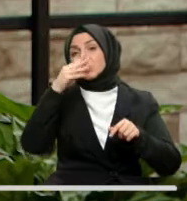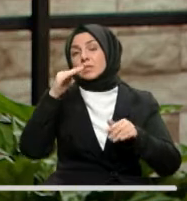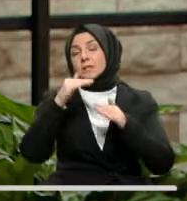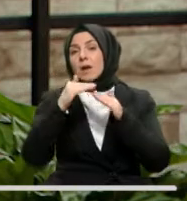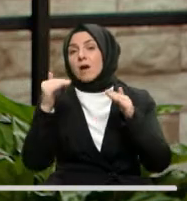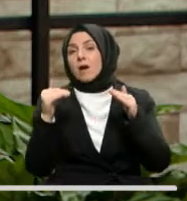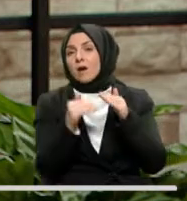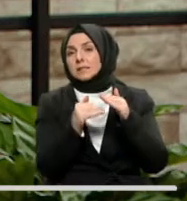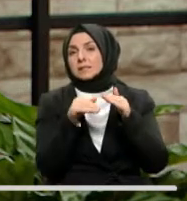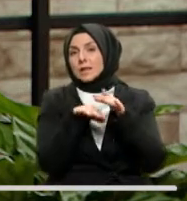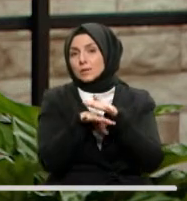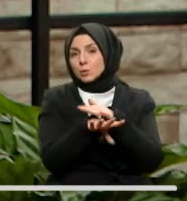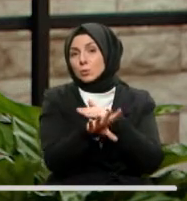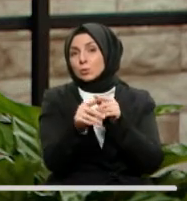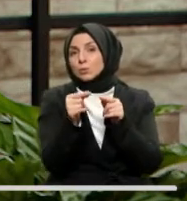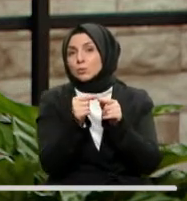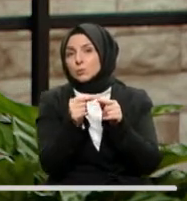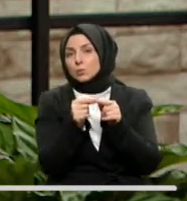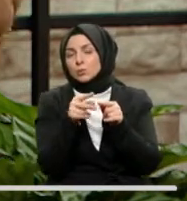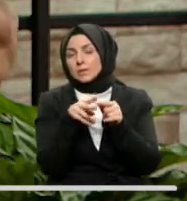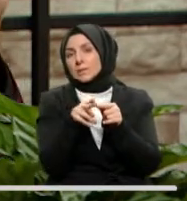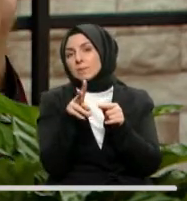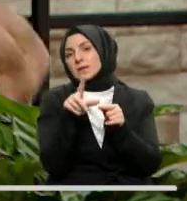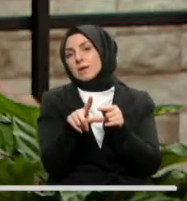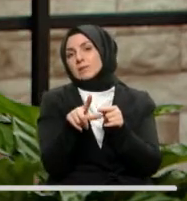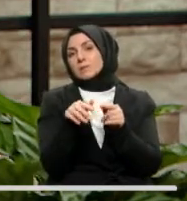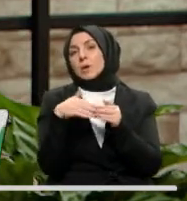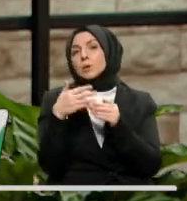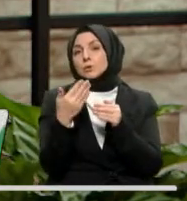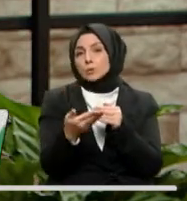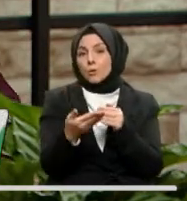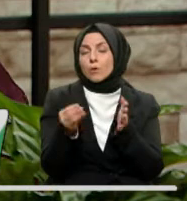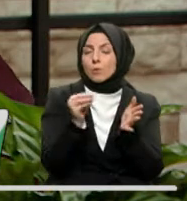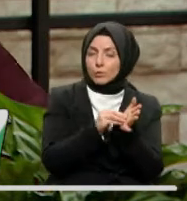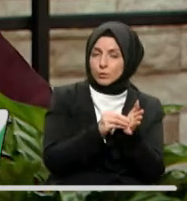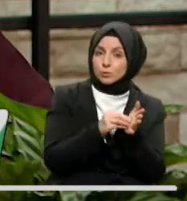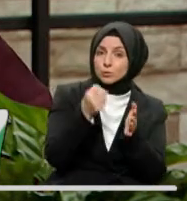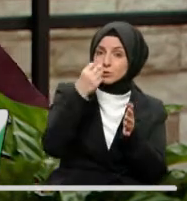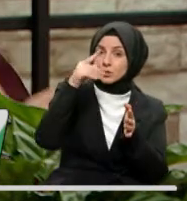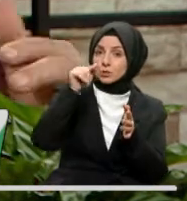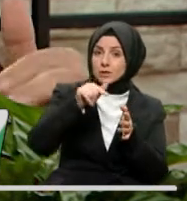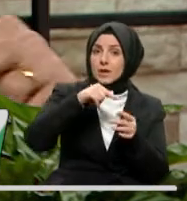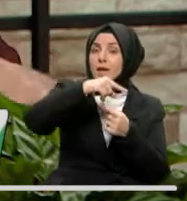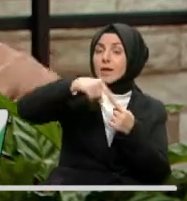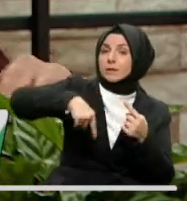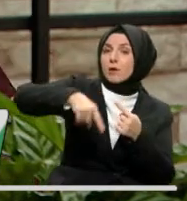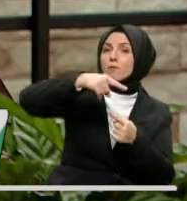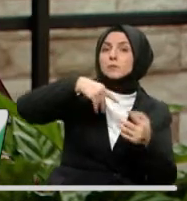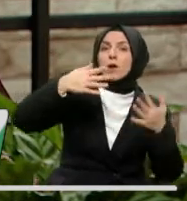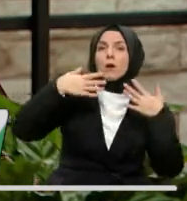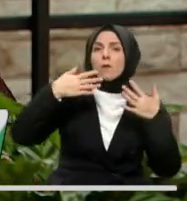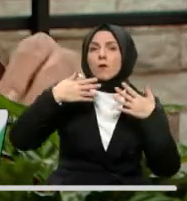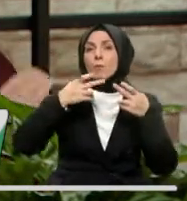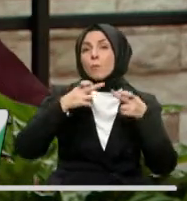iki santimetre kuşların kesilmesi gerekiyor ondan sonra yerleştiriyoruz bir ipimizi etraflarında hava boşluğu olmayacak şekilde